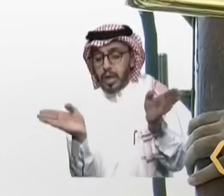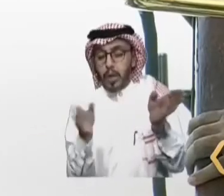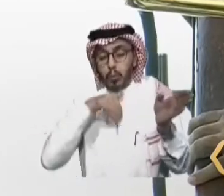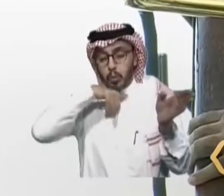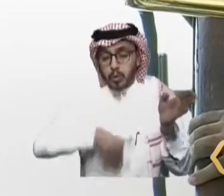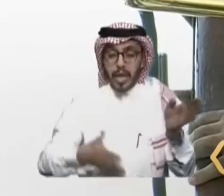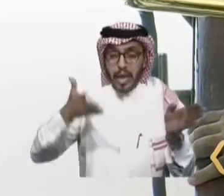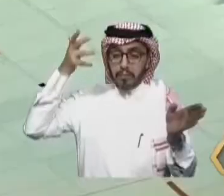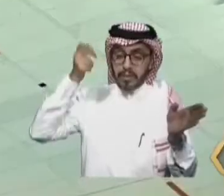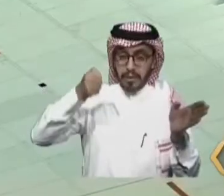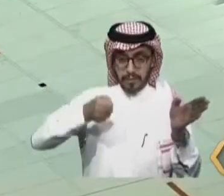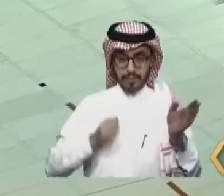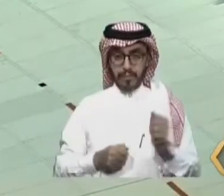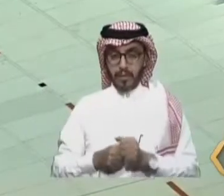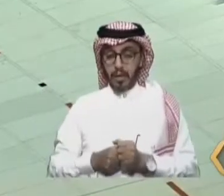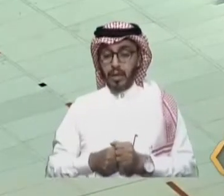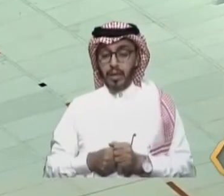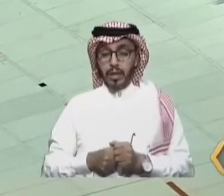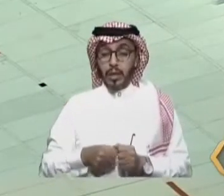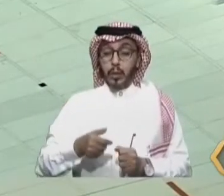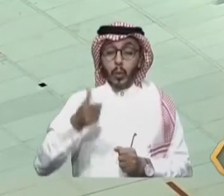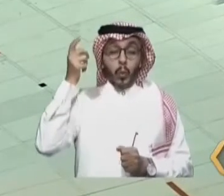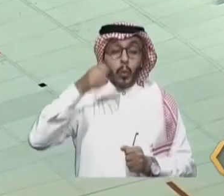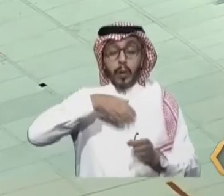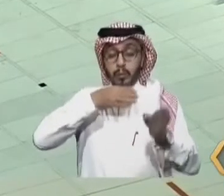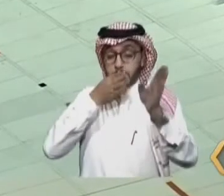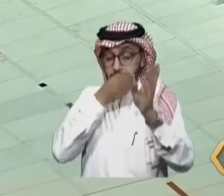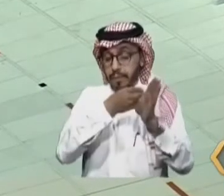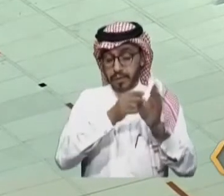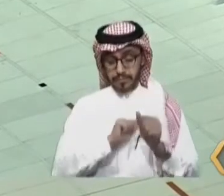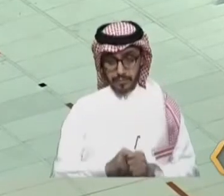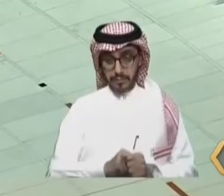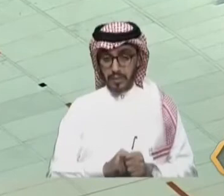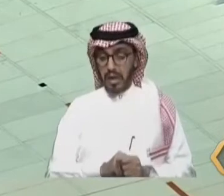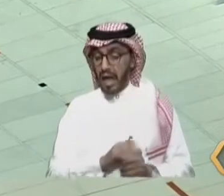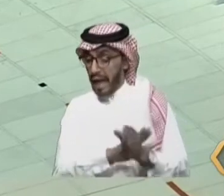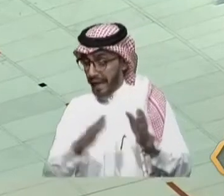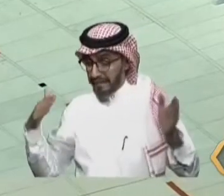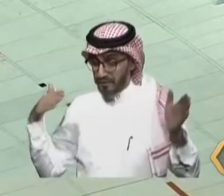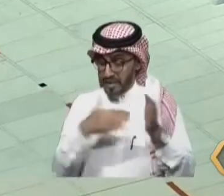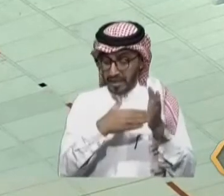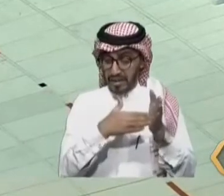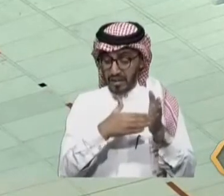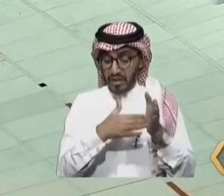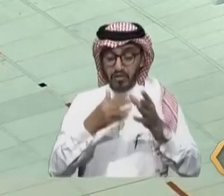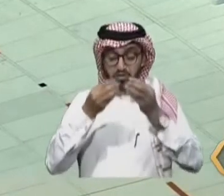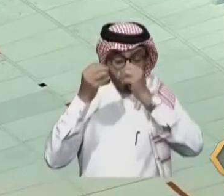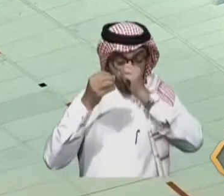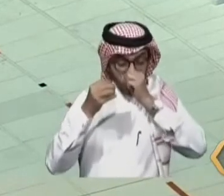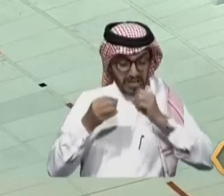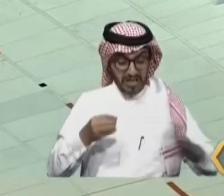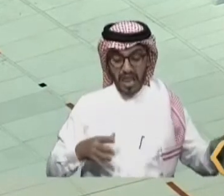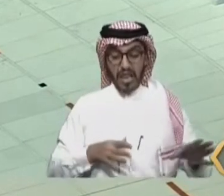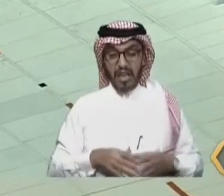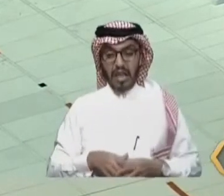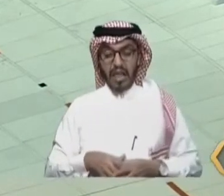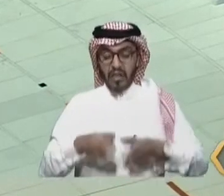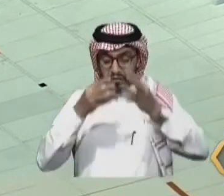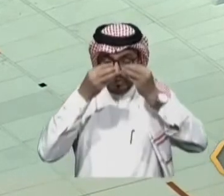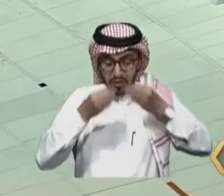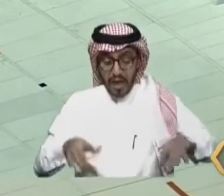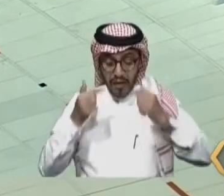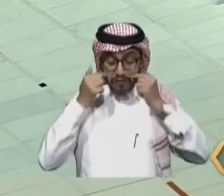الله عليه وسلم وهدي سلف الأمة، فإن عاقبة ذلك الفشل وذهاب الريح